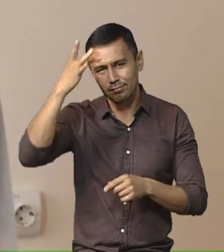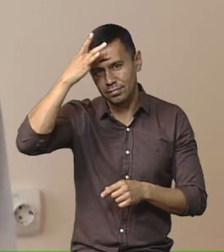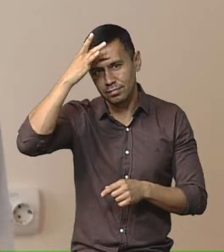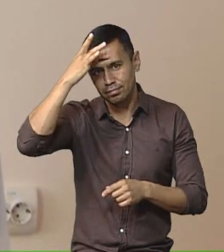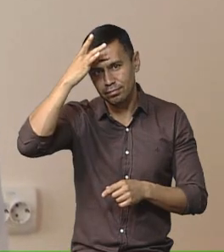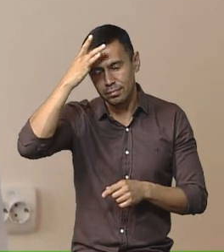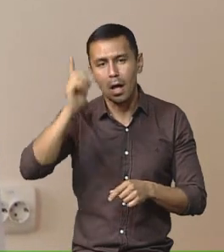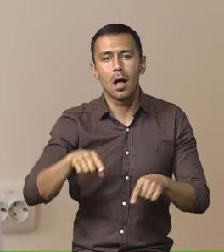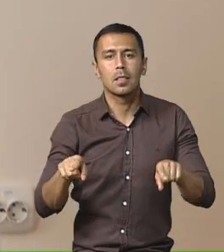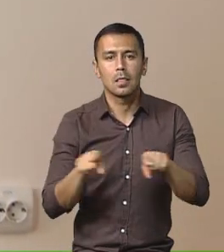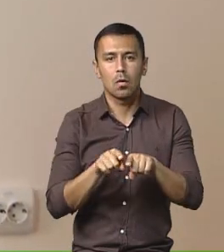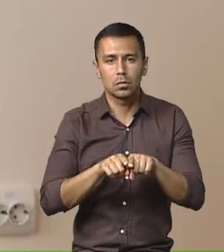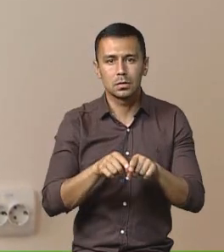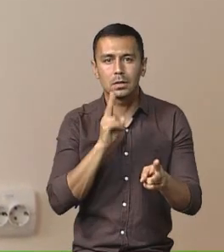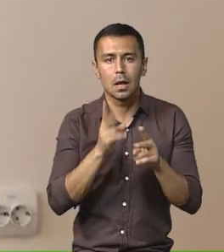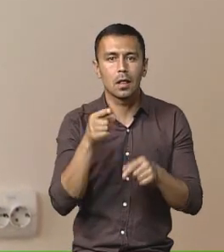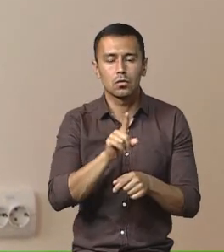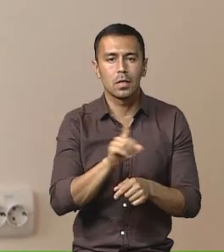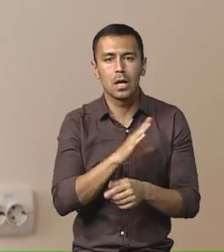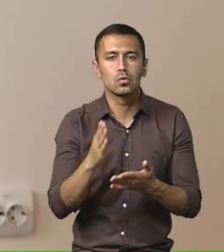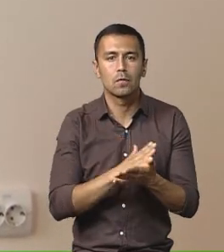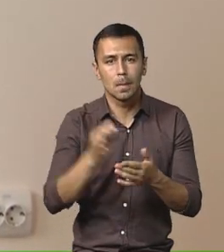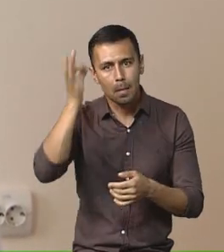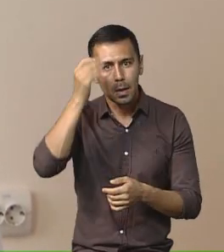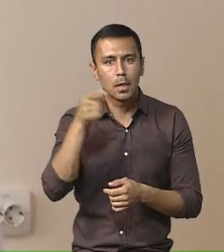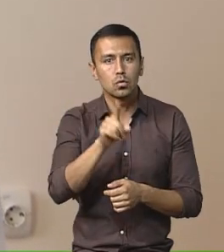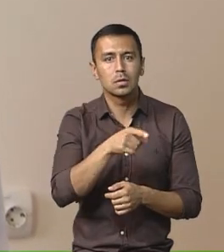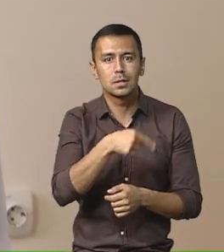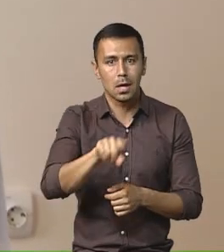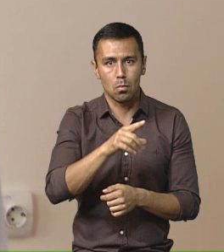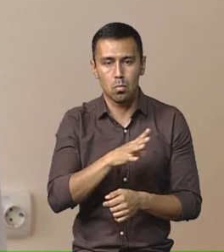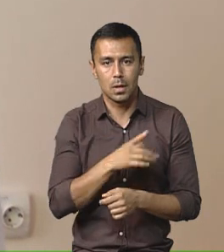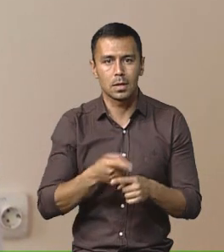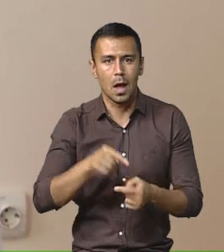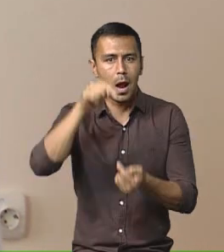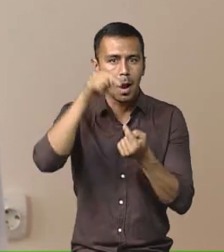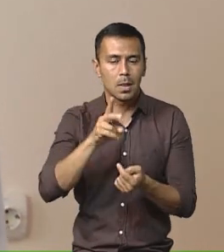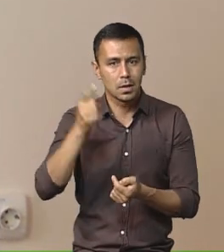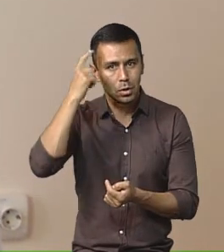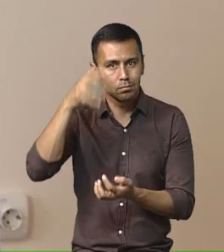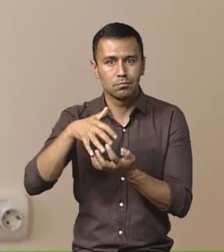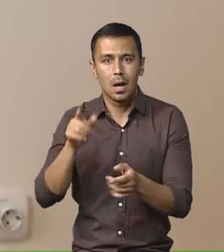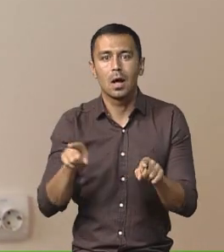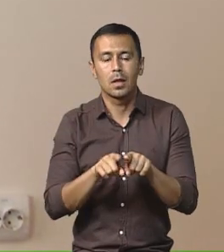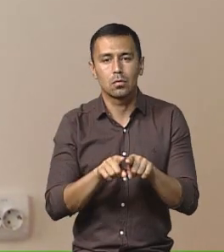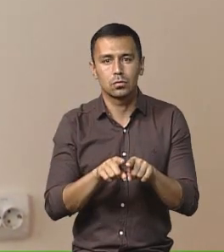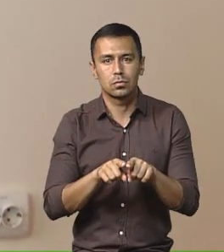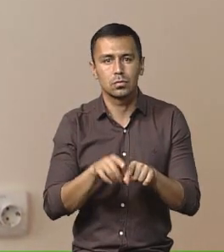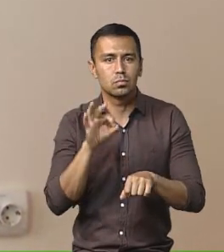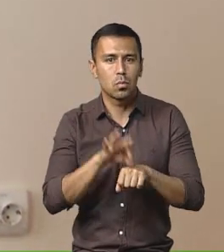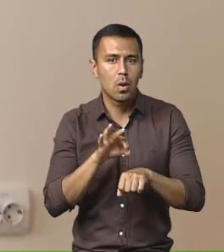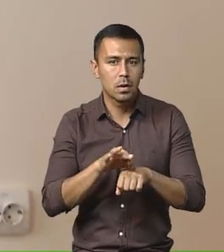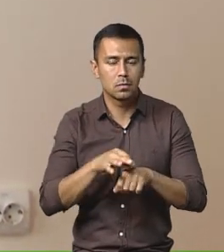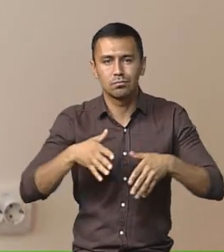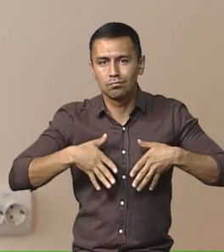а також скаржилася на те, що не зовсім пам'ятає те, що з нею сталося. Це характерно для черепно-мозкової травми, а також на болі в грудній клітці,